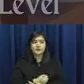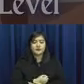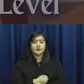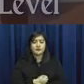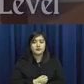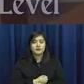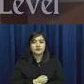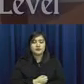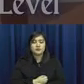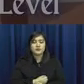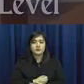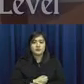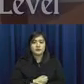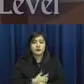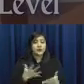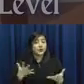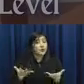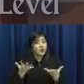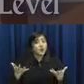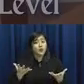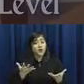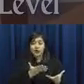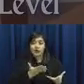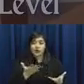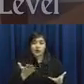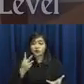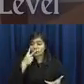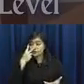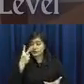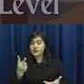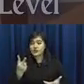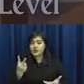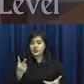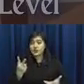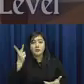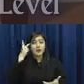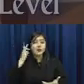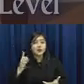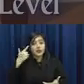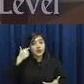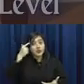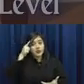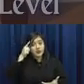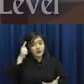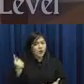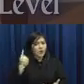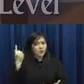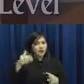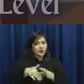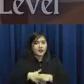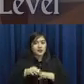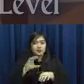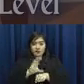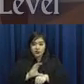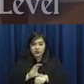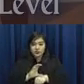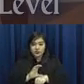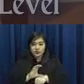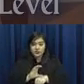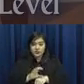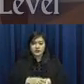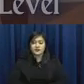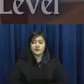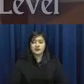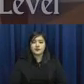Pastor? Hanggang simbahan lang. Yeah. Wala na ba si pastor sa bahay nyo? Diba? Kayo, nakikita